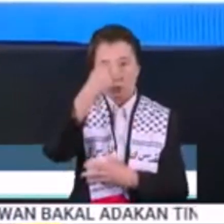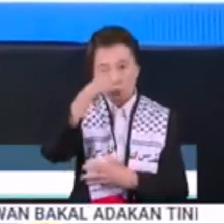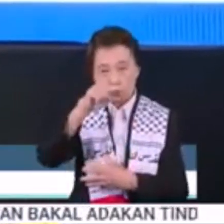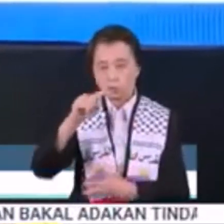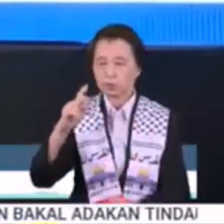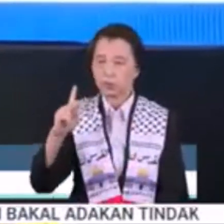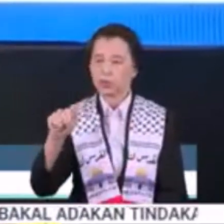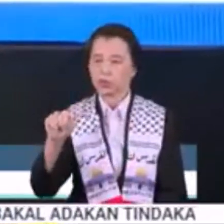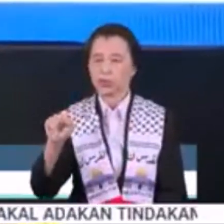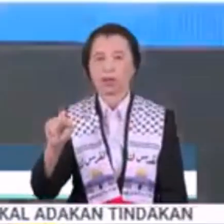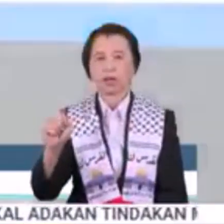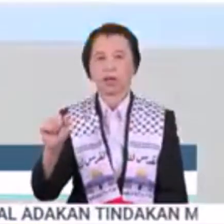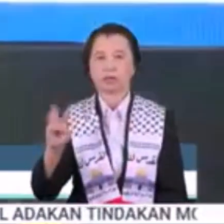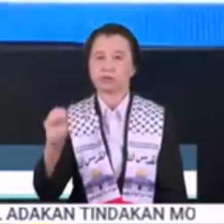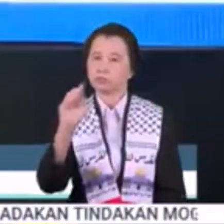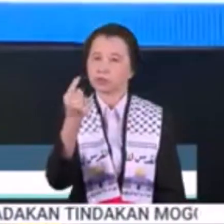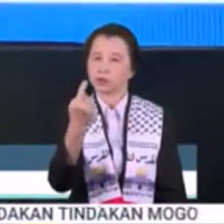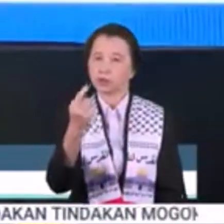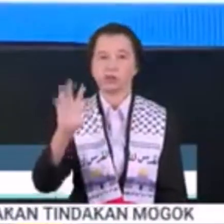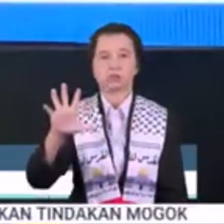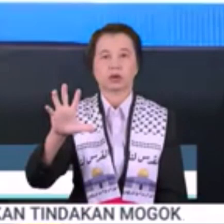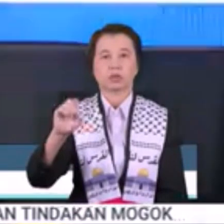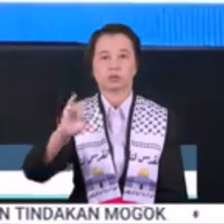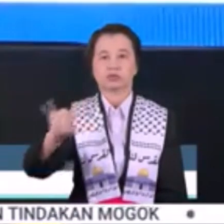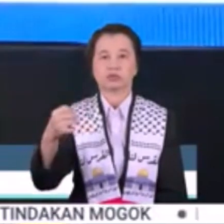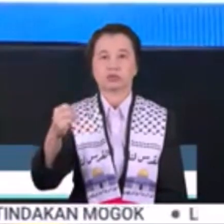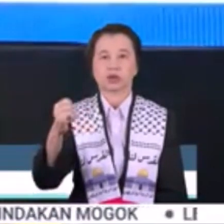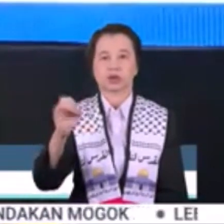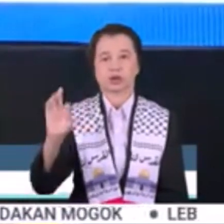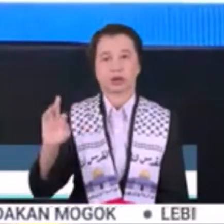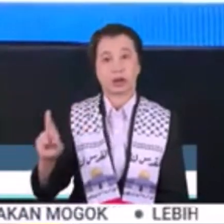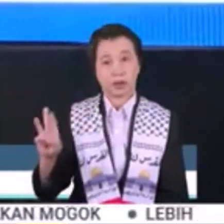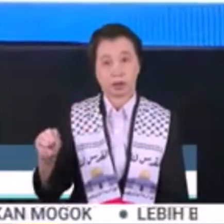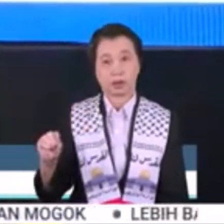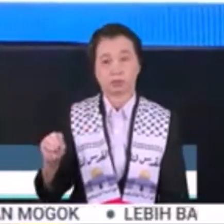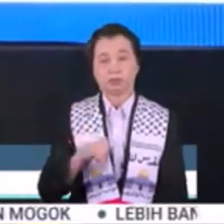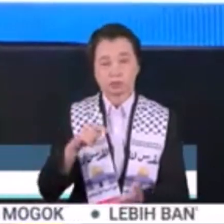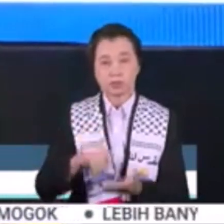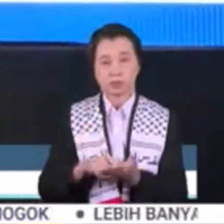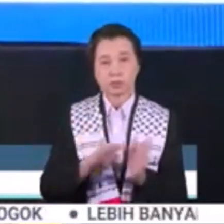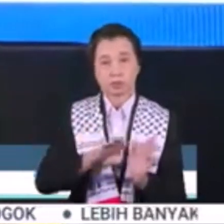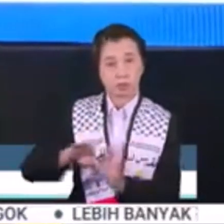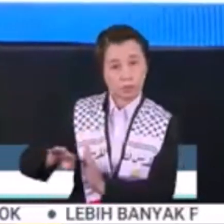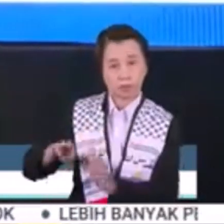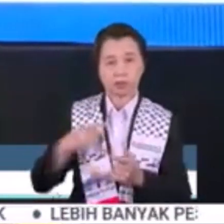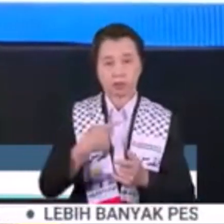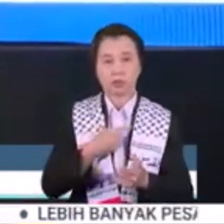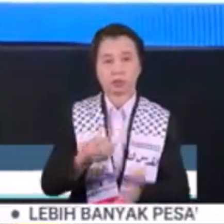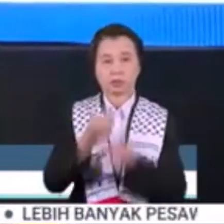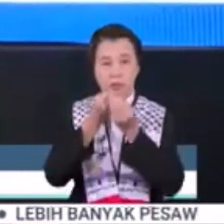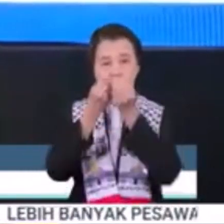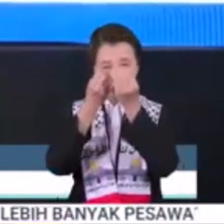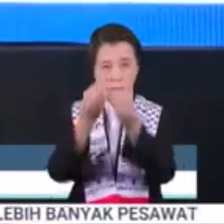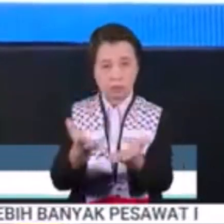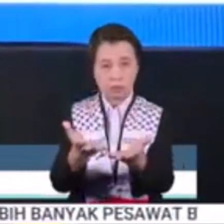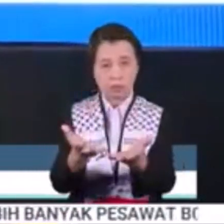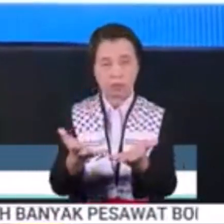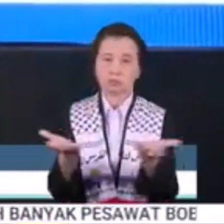saja RM50 juta. Ini selain daripada yang kita umumkan